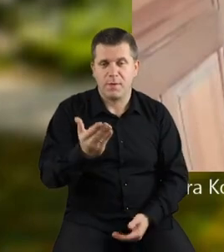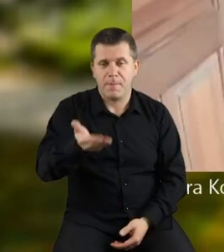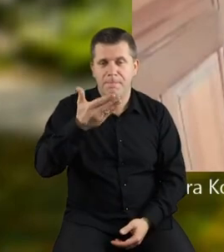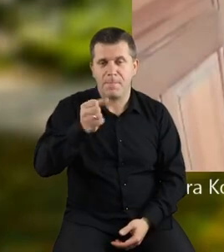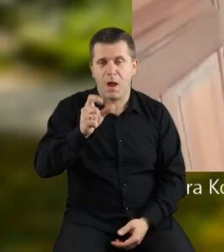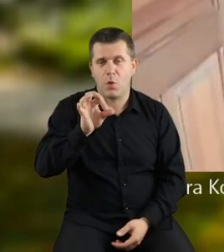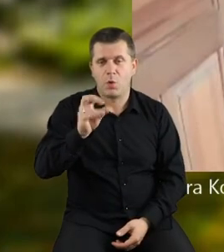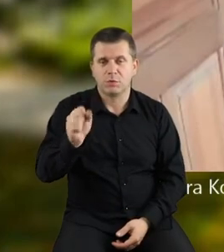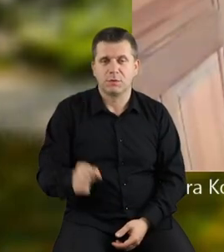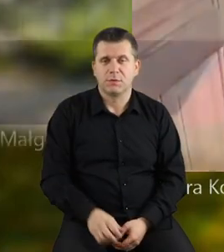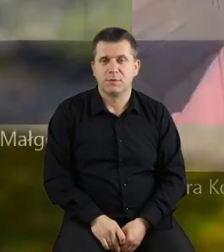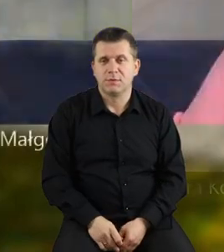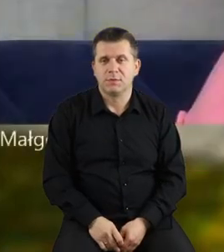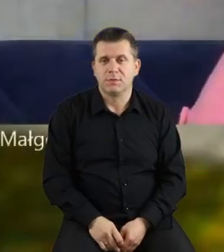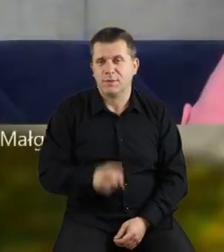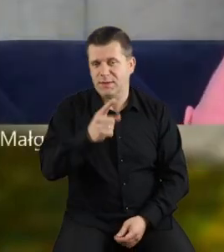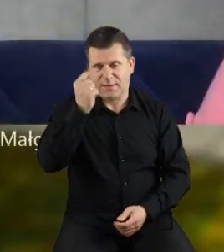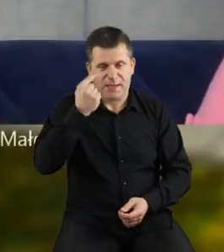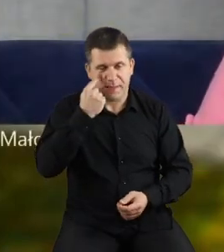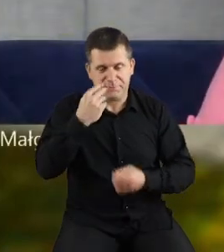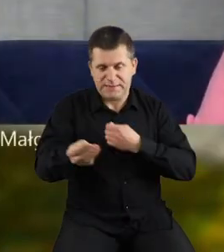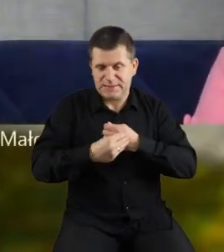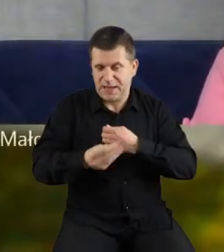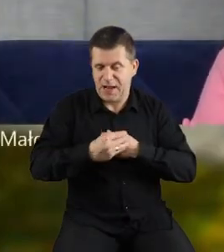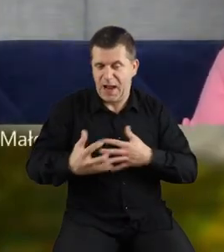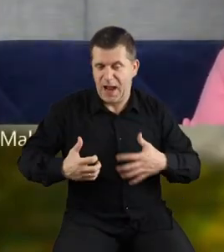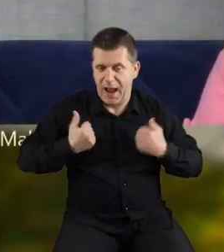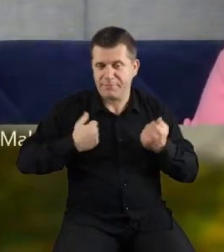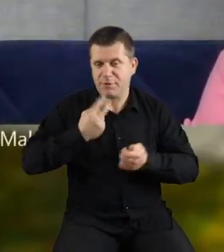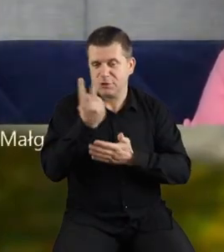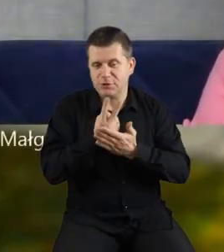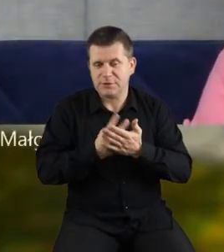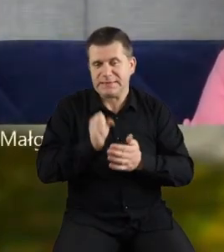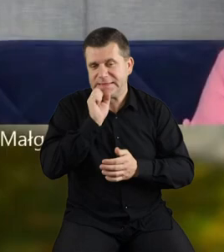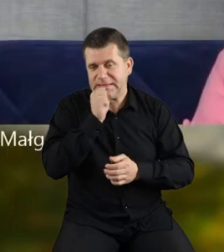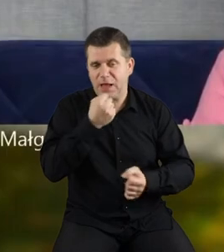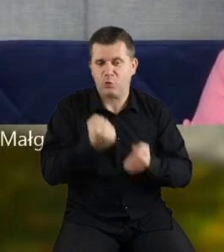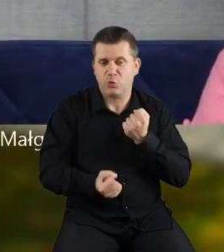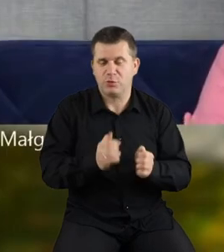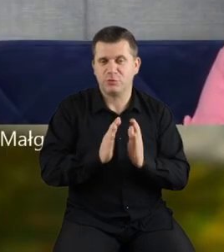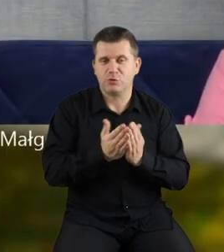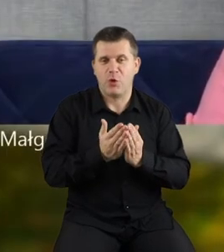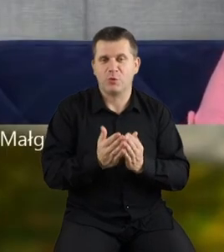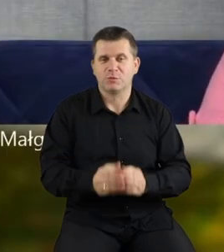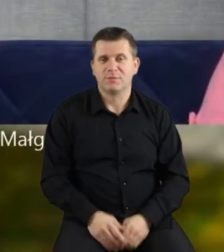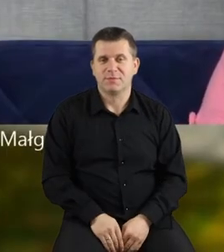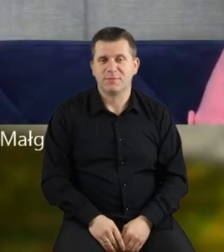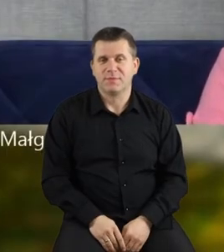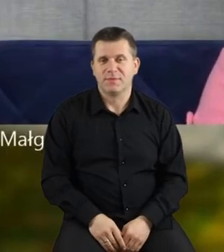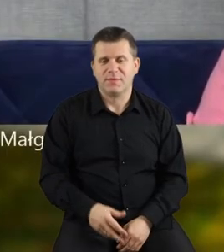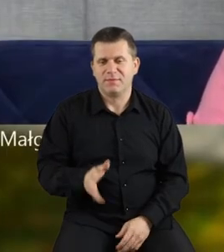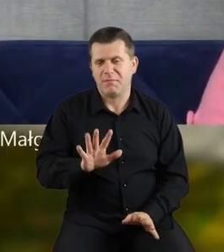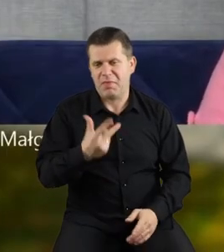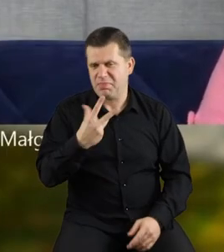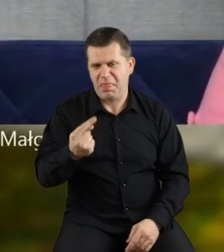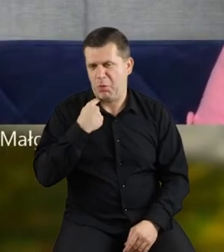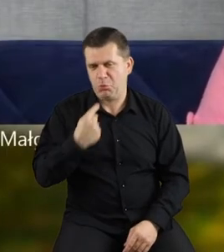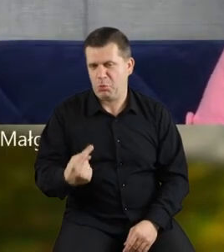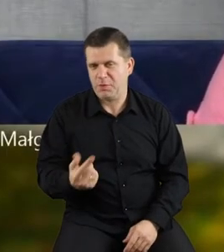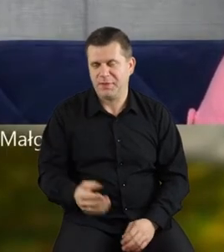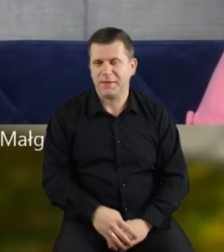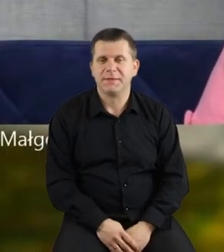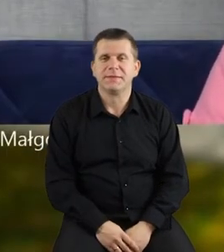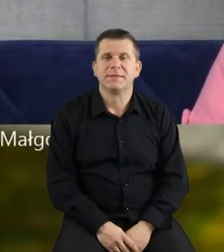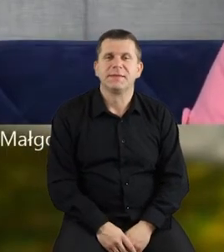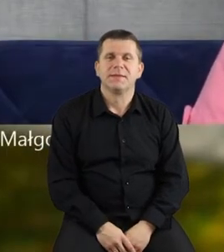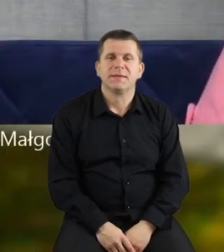dziękuję Małgoś. Ty mnie chyba zachęcisz, żebym czytała te stare, nudne książki. No nie nudne, nie